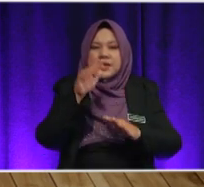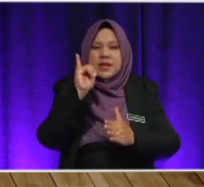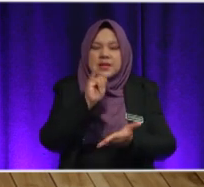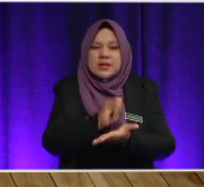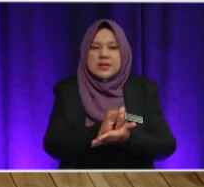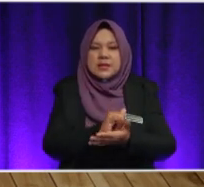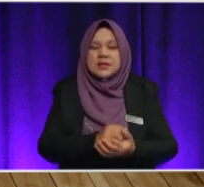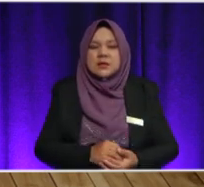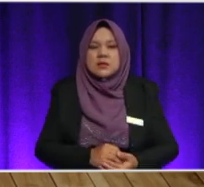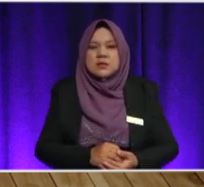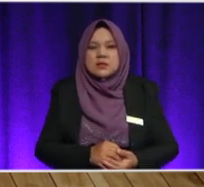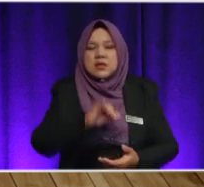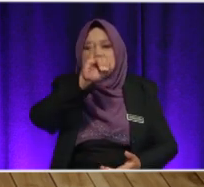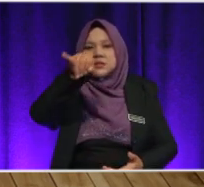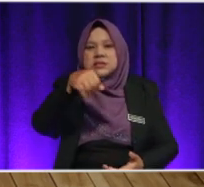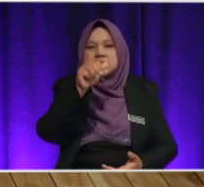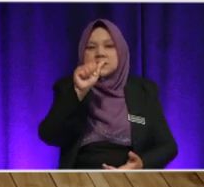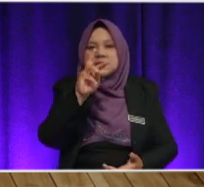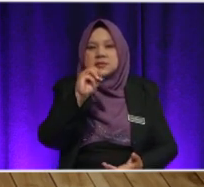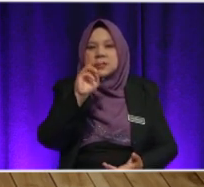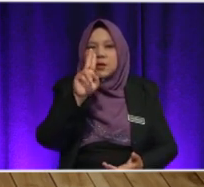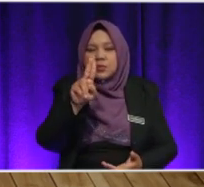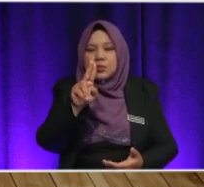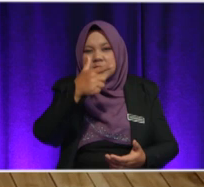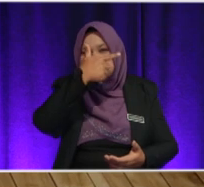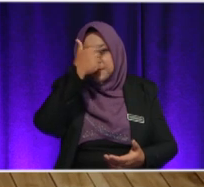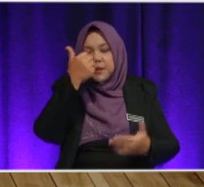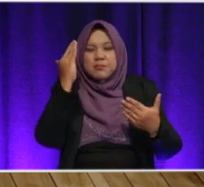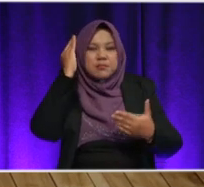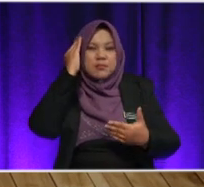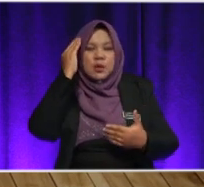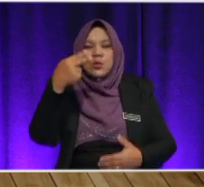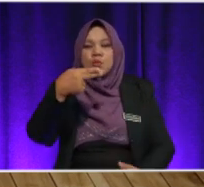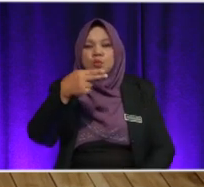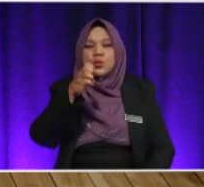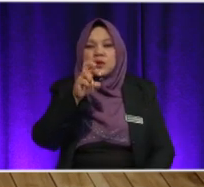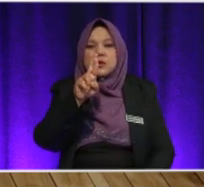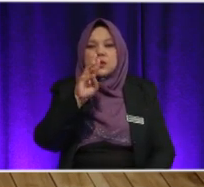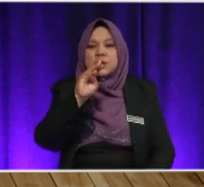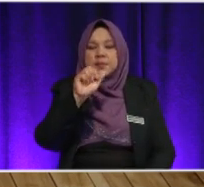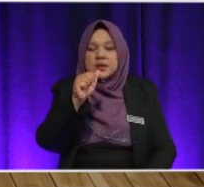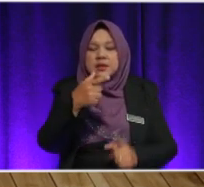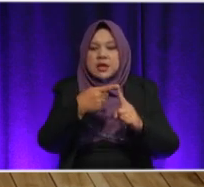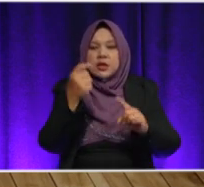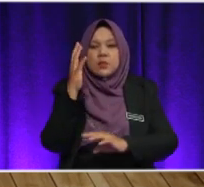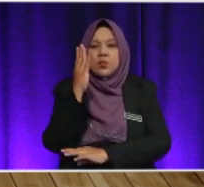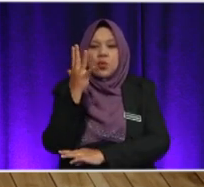orang ramah yang masih kita kan jamu itulah jamu ini dan sebagai kita tahu herbal bahan semula jadi oke